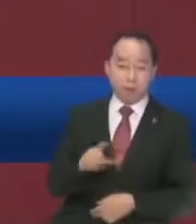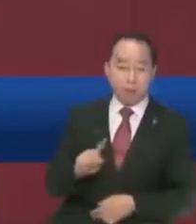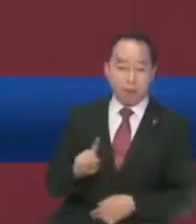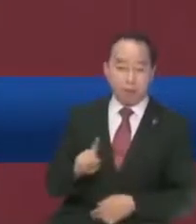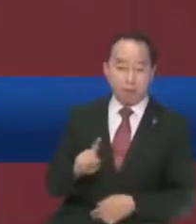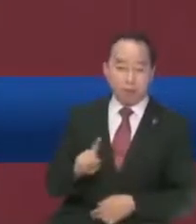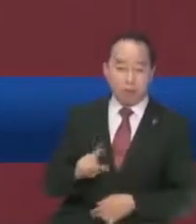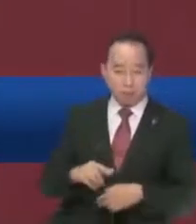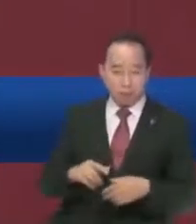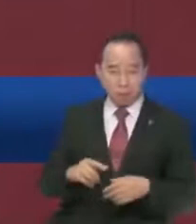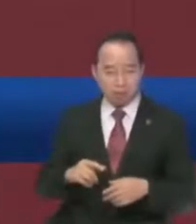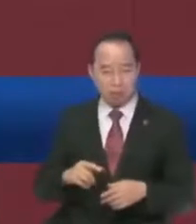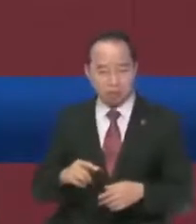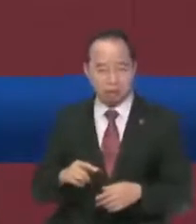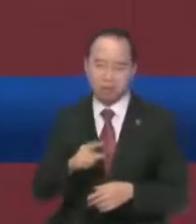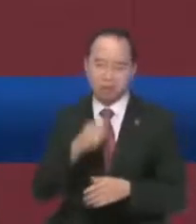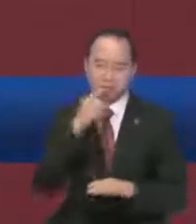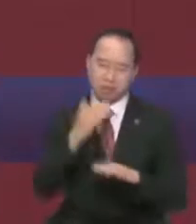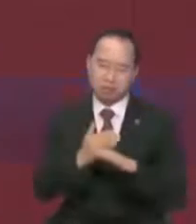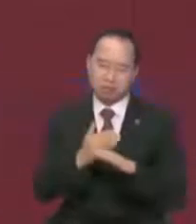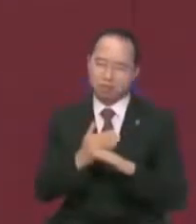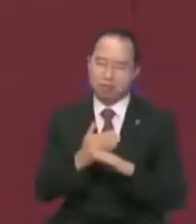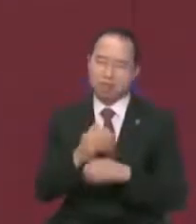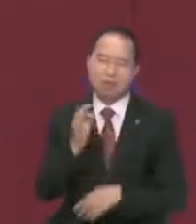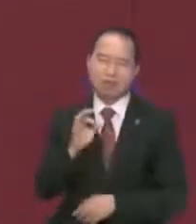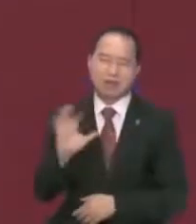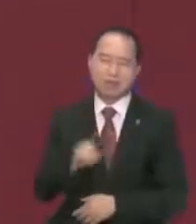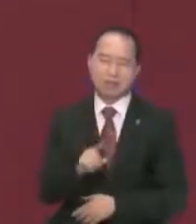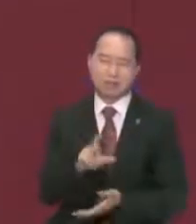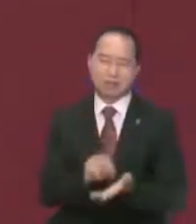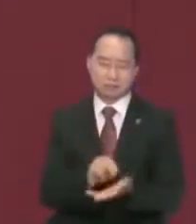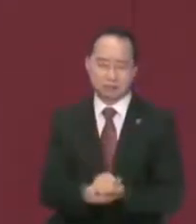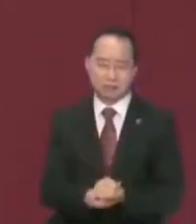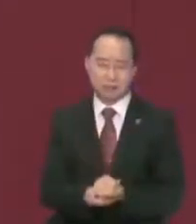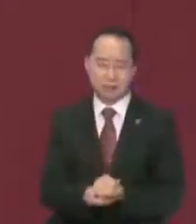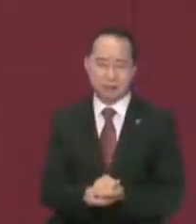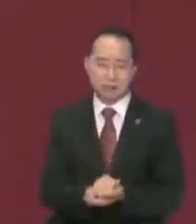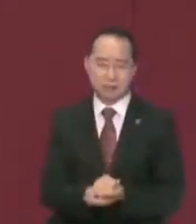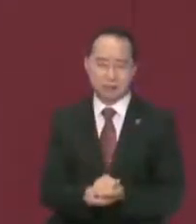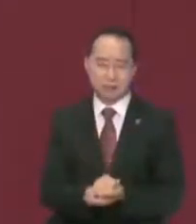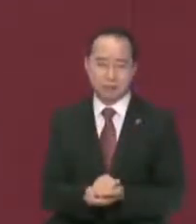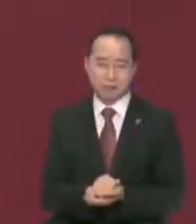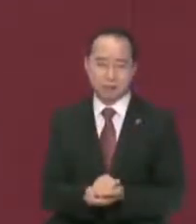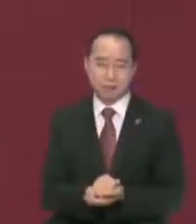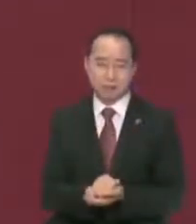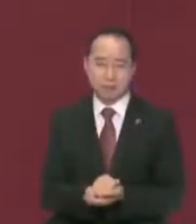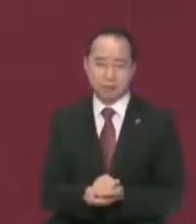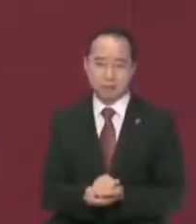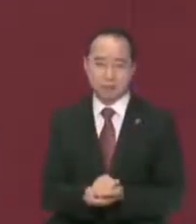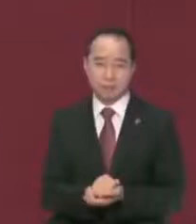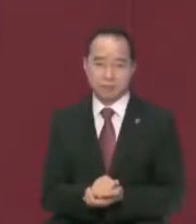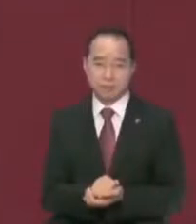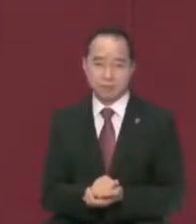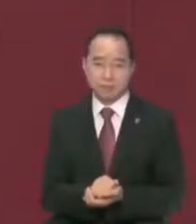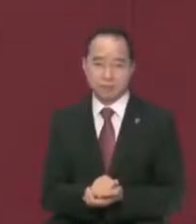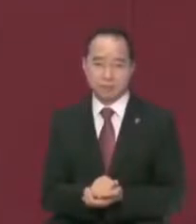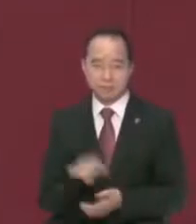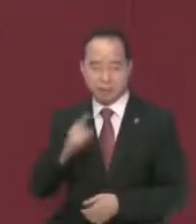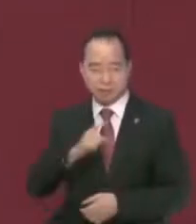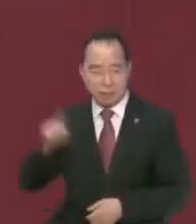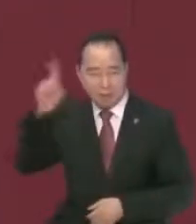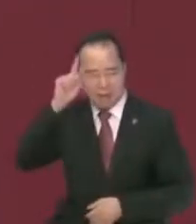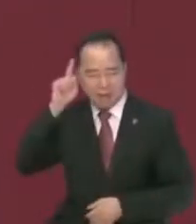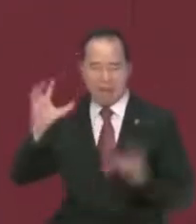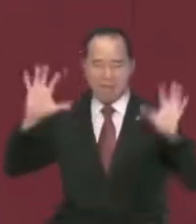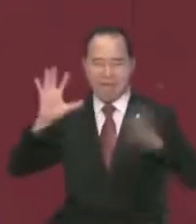됩니다. 그것은 만장일치로 통과된 법만 지키면 된다는 위험한 신호가 될 수 있습니다.